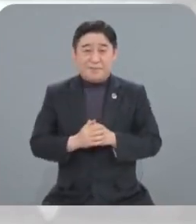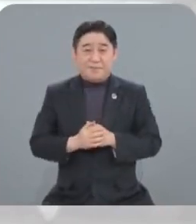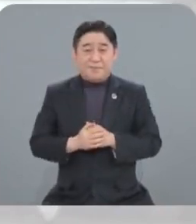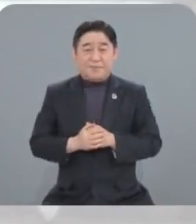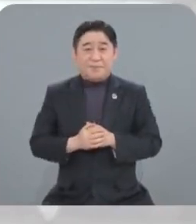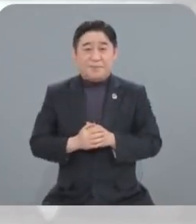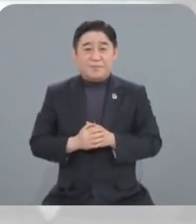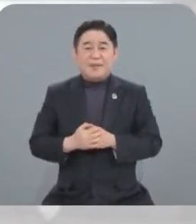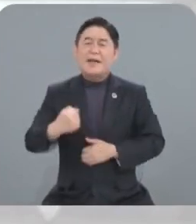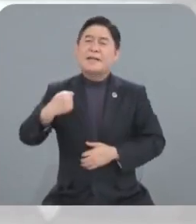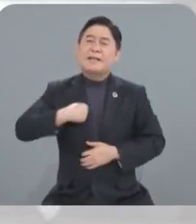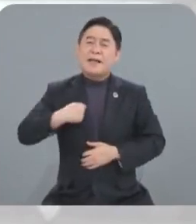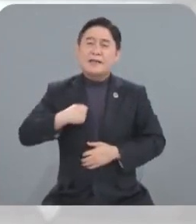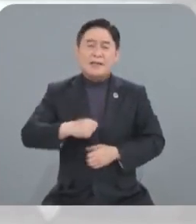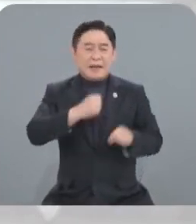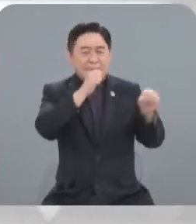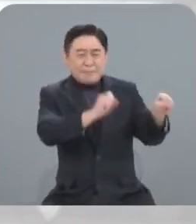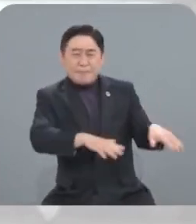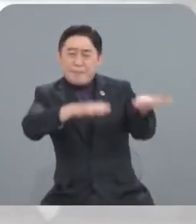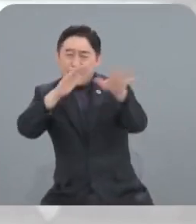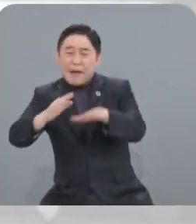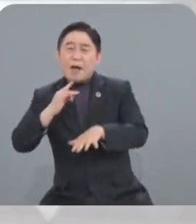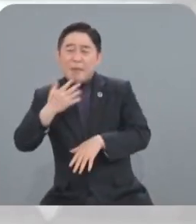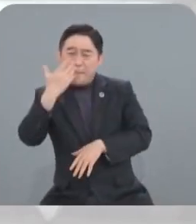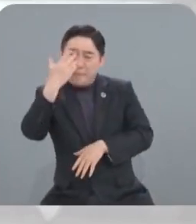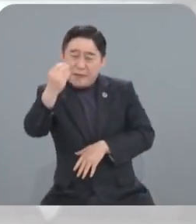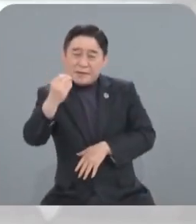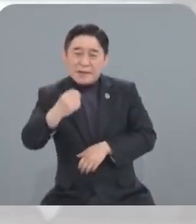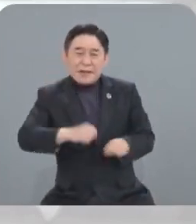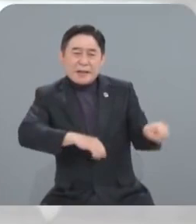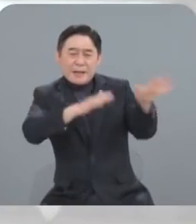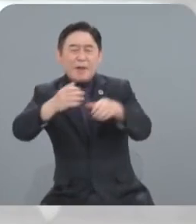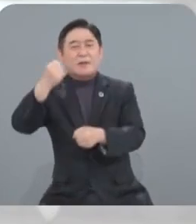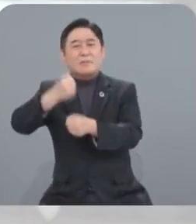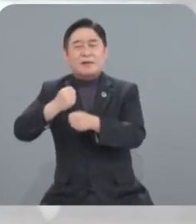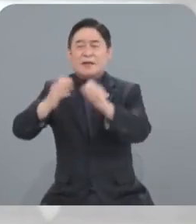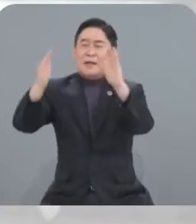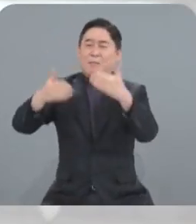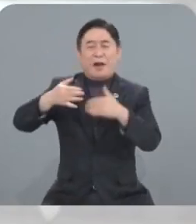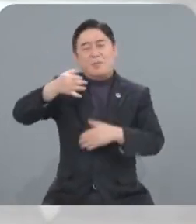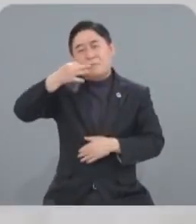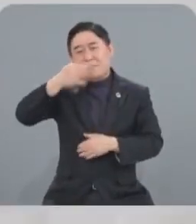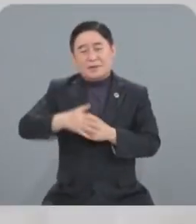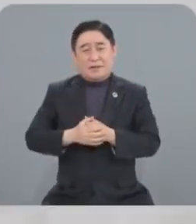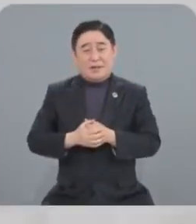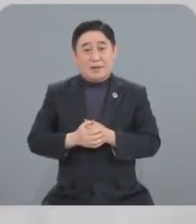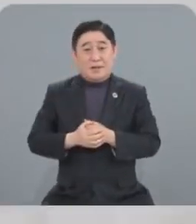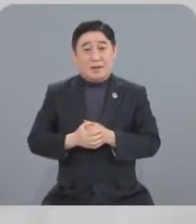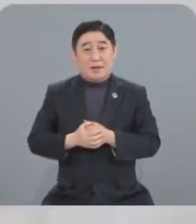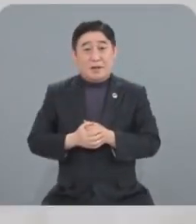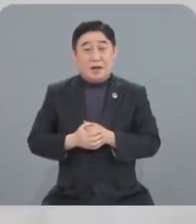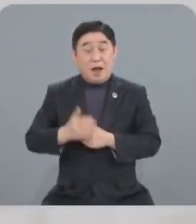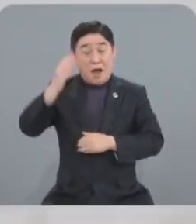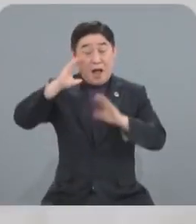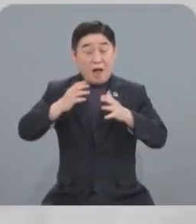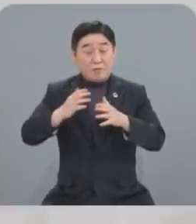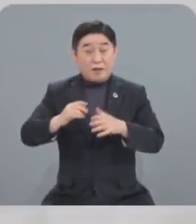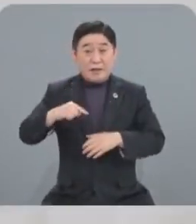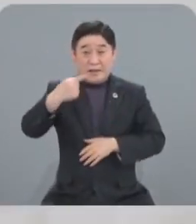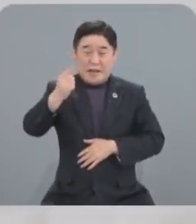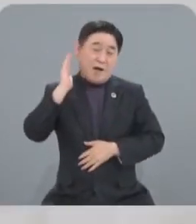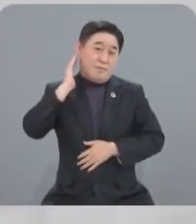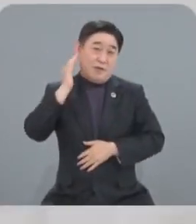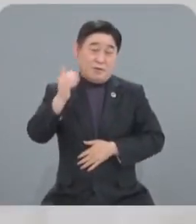했습니다 나는 파도만 읽었지 파도를 만드는 바람을 못 읽었다 우리나라 1 차기